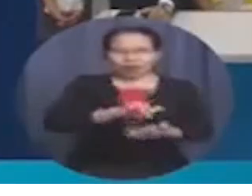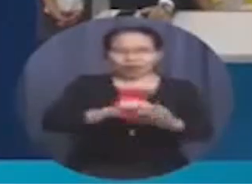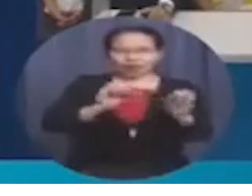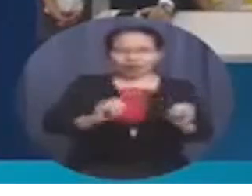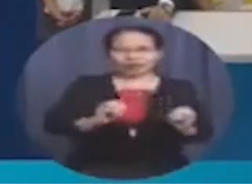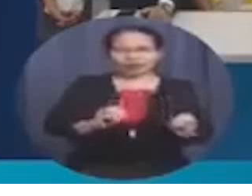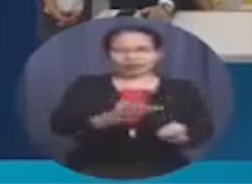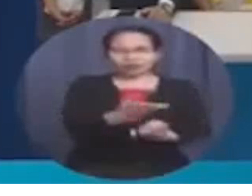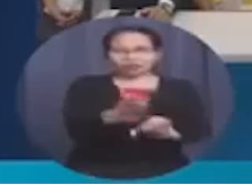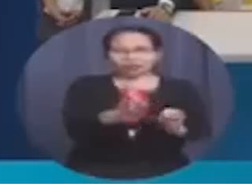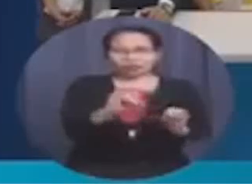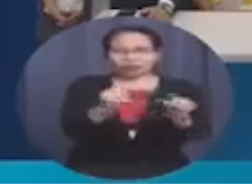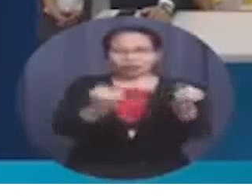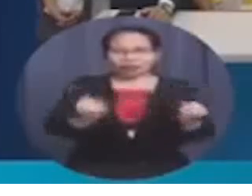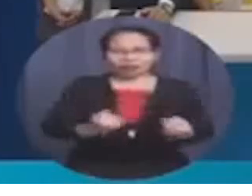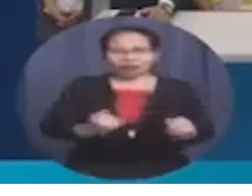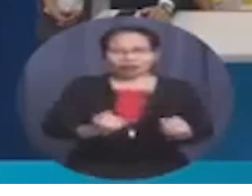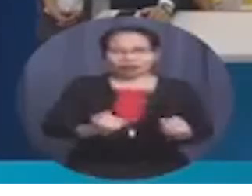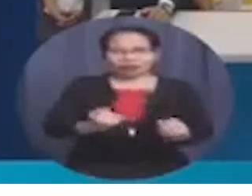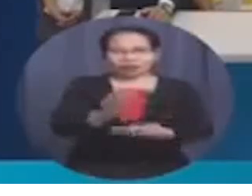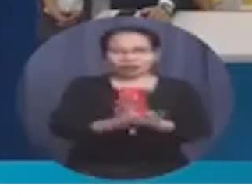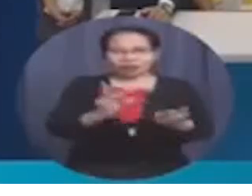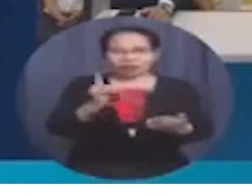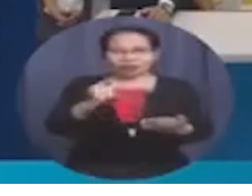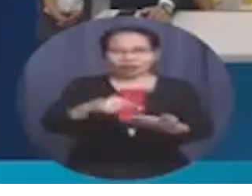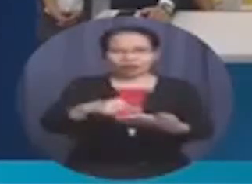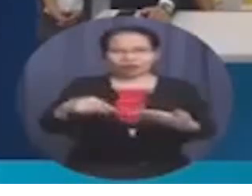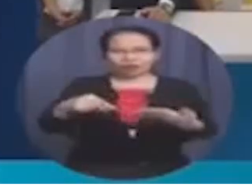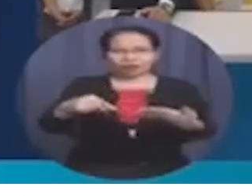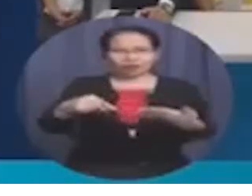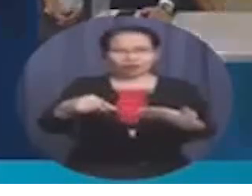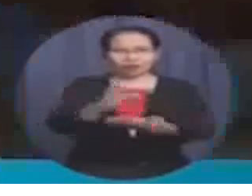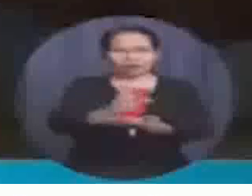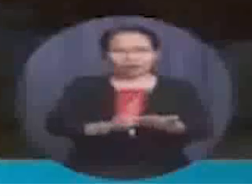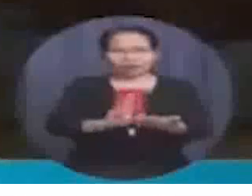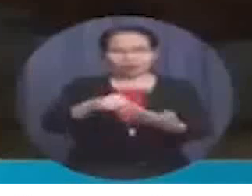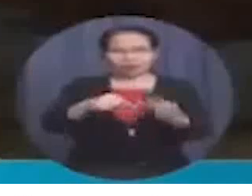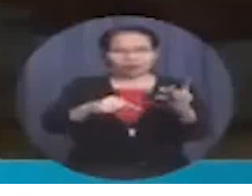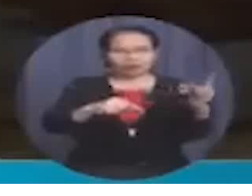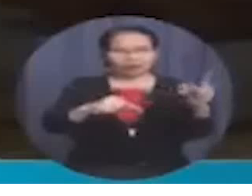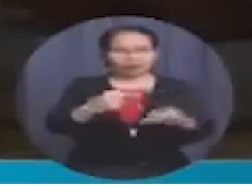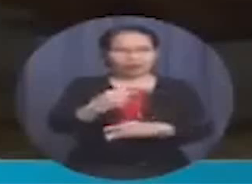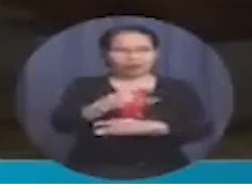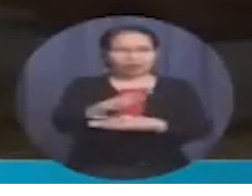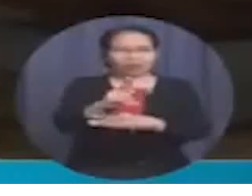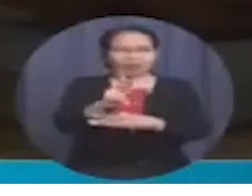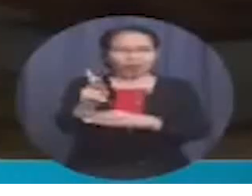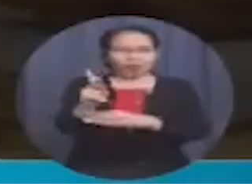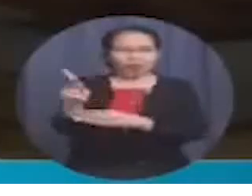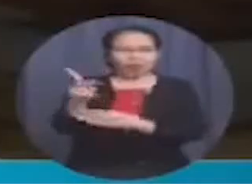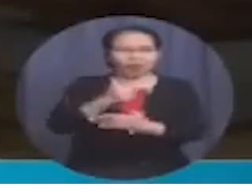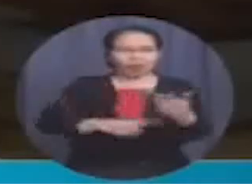Diyos-Diyosan. Basahin natin ang 2:18 ng Habakuk. Anong napapakinabang ng